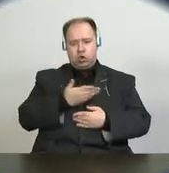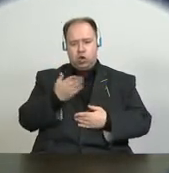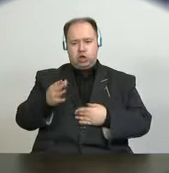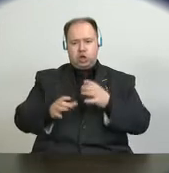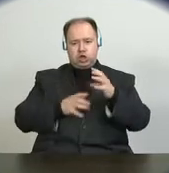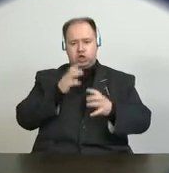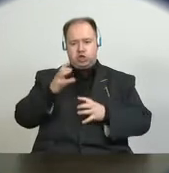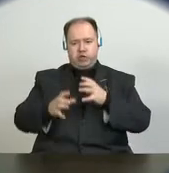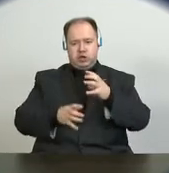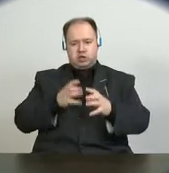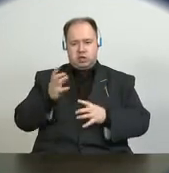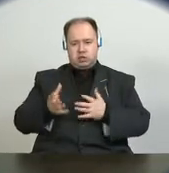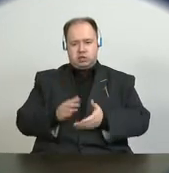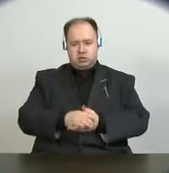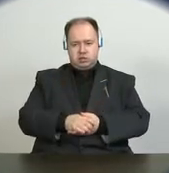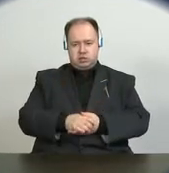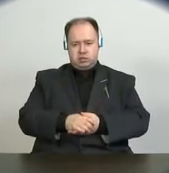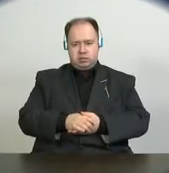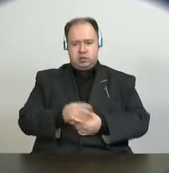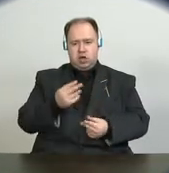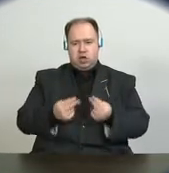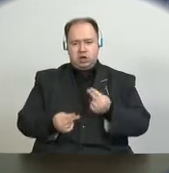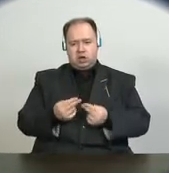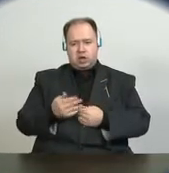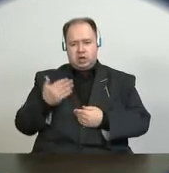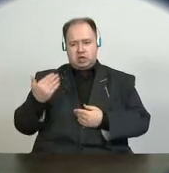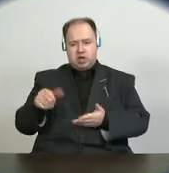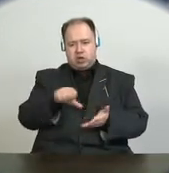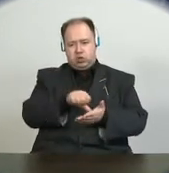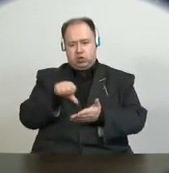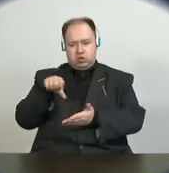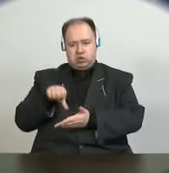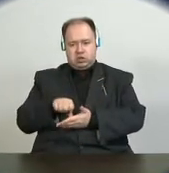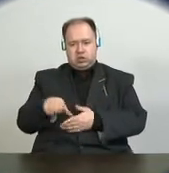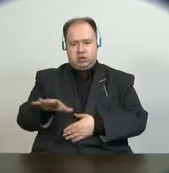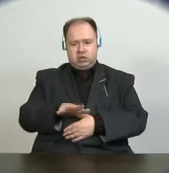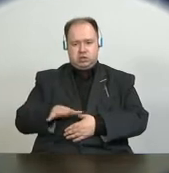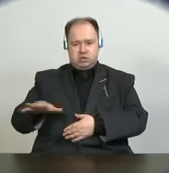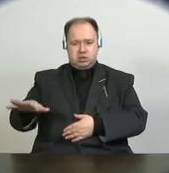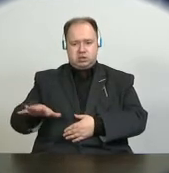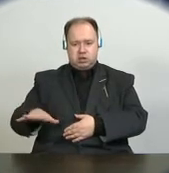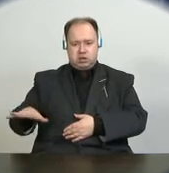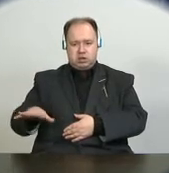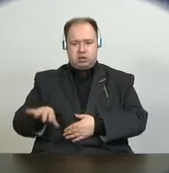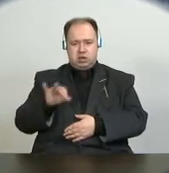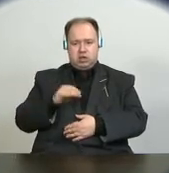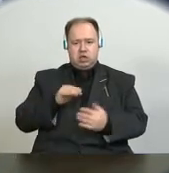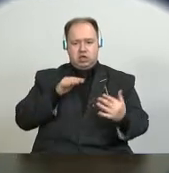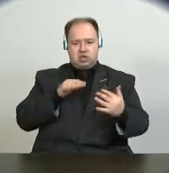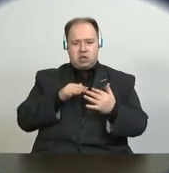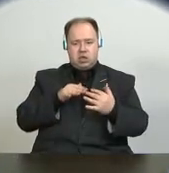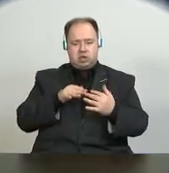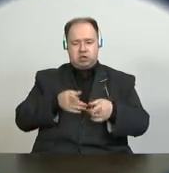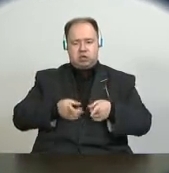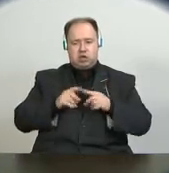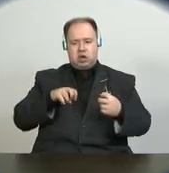просто читают скучные учебники а играя за одну из их ли стран и соответственно сталкиваясь с реальными проблемами